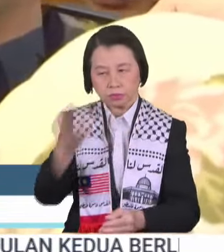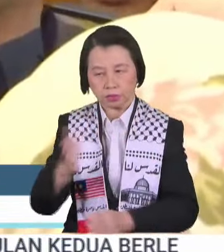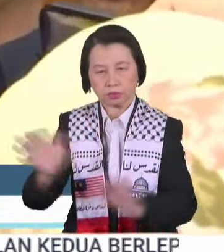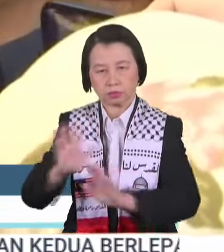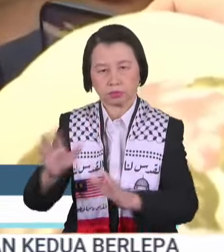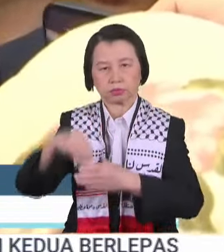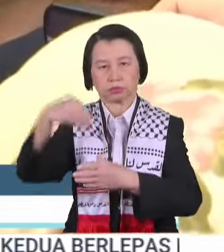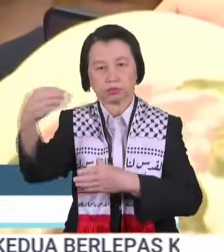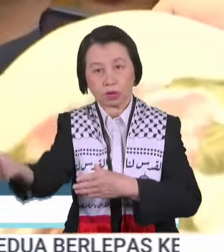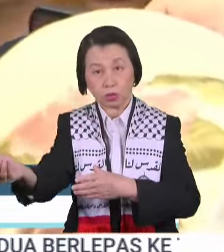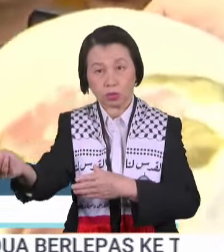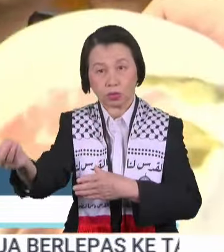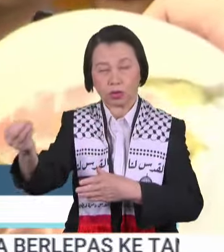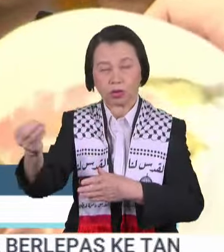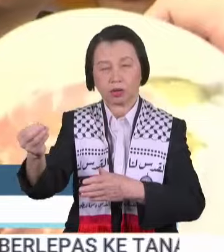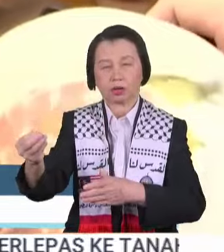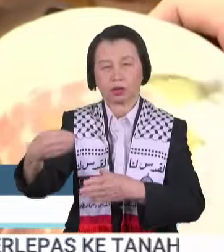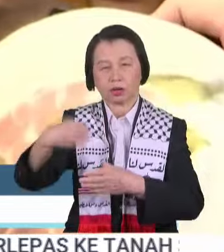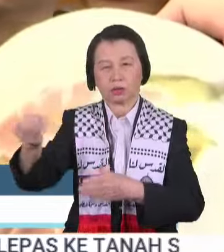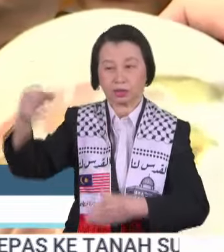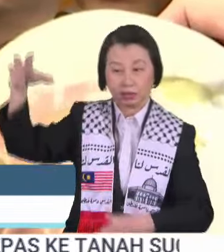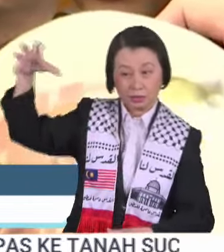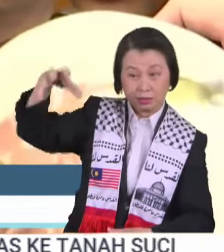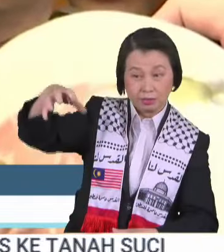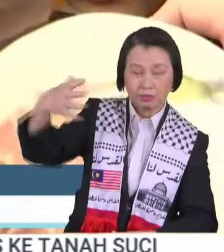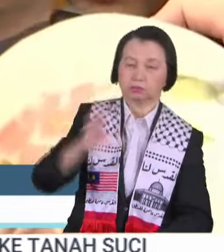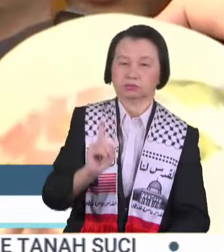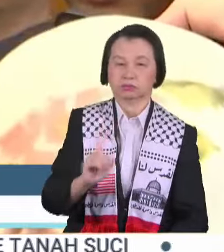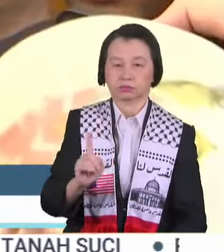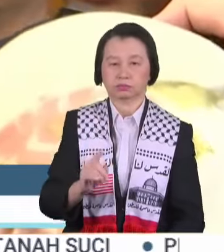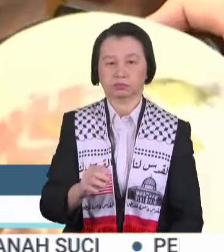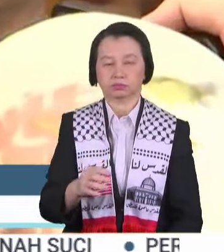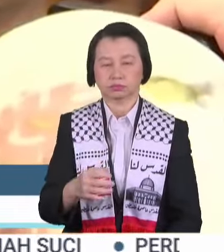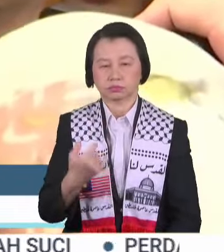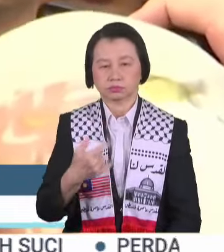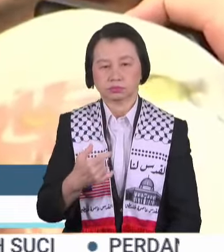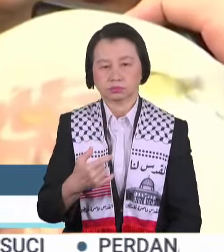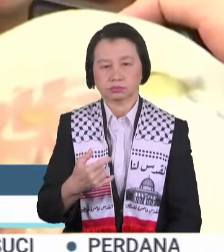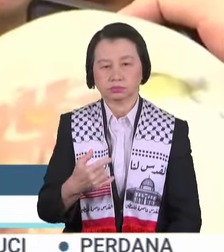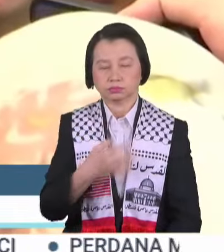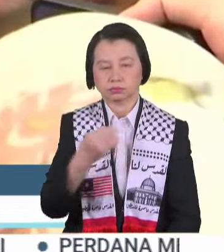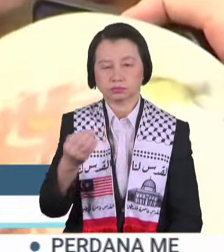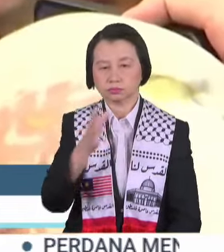luar. Itu sangat mustahil sebagai preventif ya, dan kita tidak mahu apa-apa